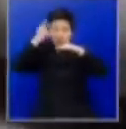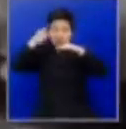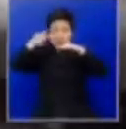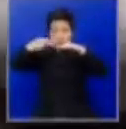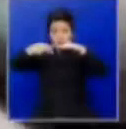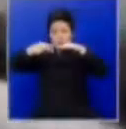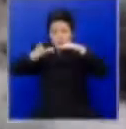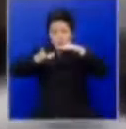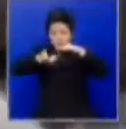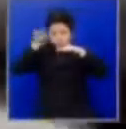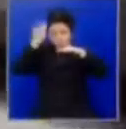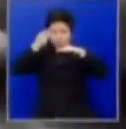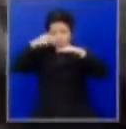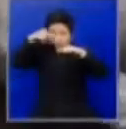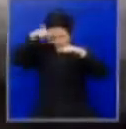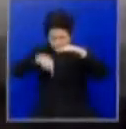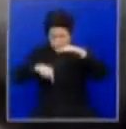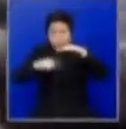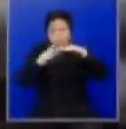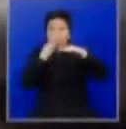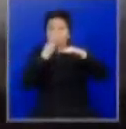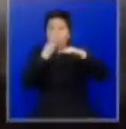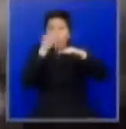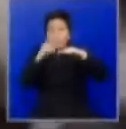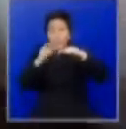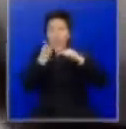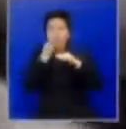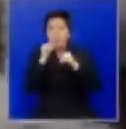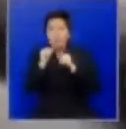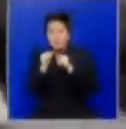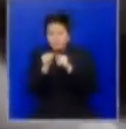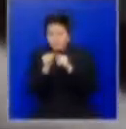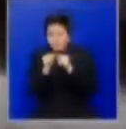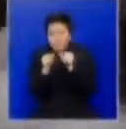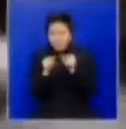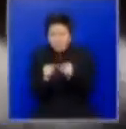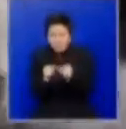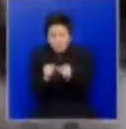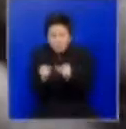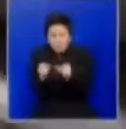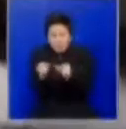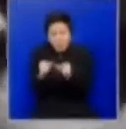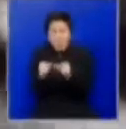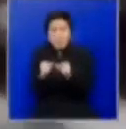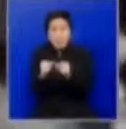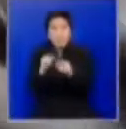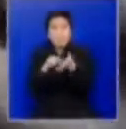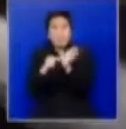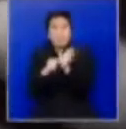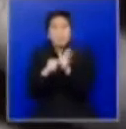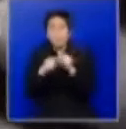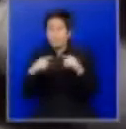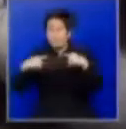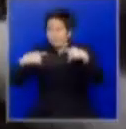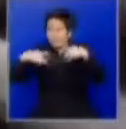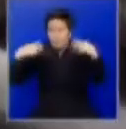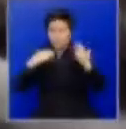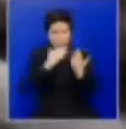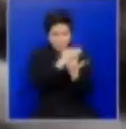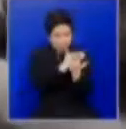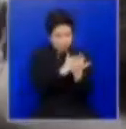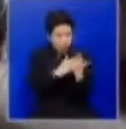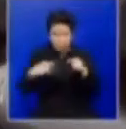แถวเนี่ยเจอข้าวทั้งหมดเป็นข้าวท่อนหรือเป็นข้าวปลายทั้งหมดและยังพบข้าวที่ไม่ตรงตามบัญ